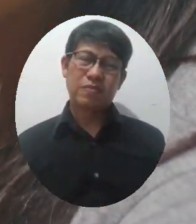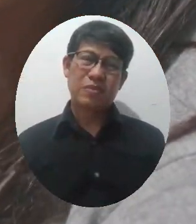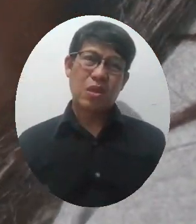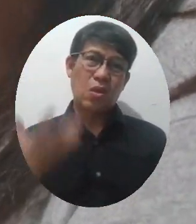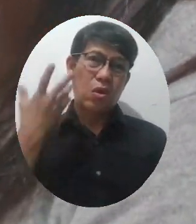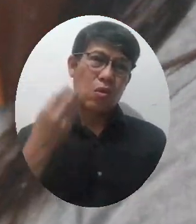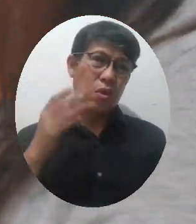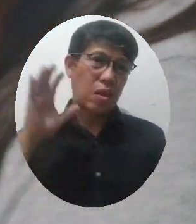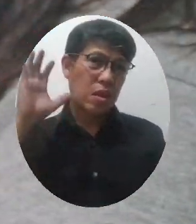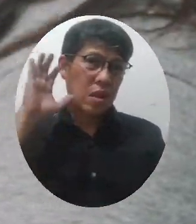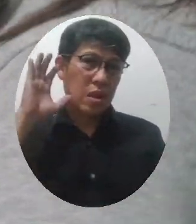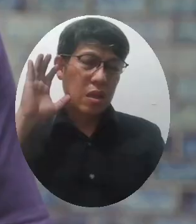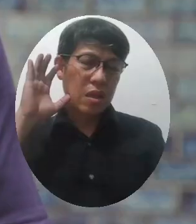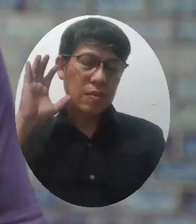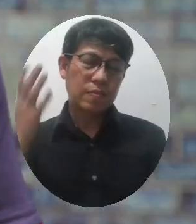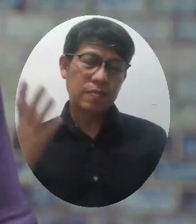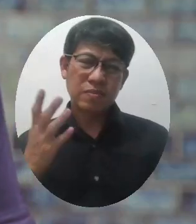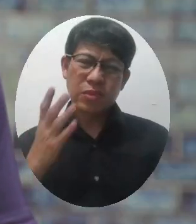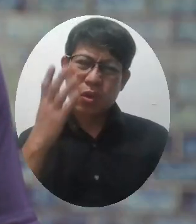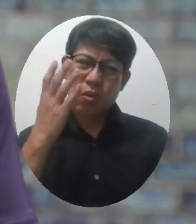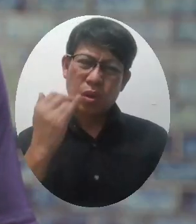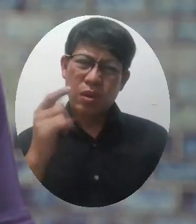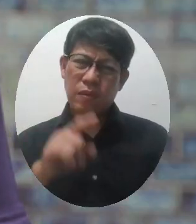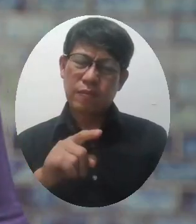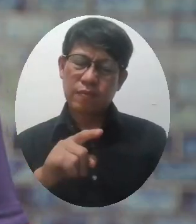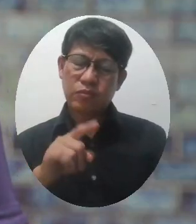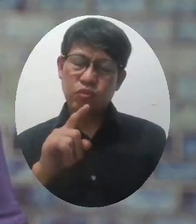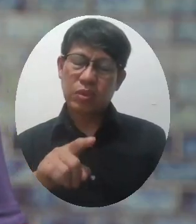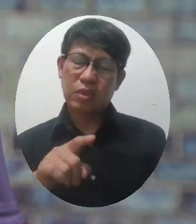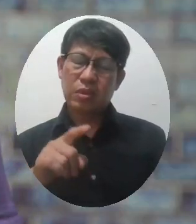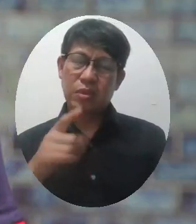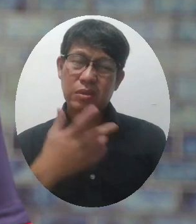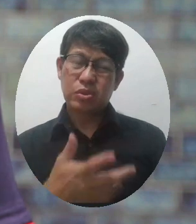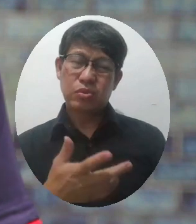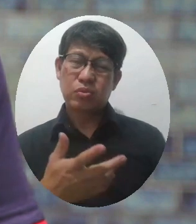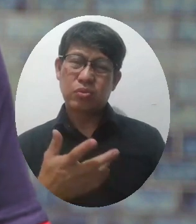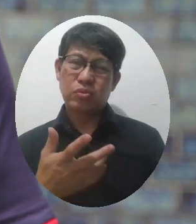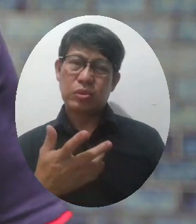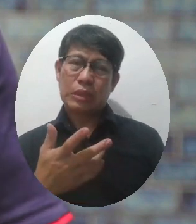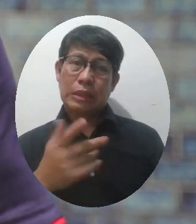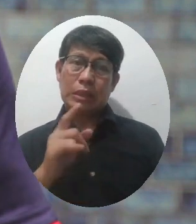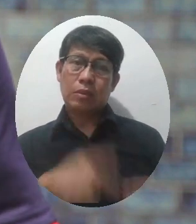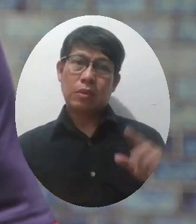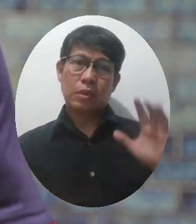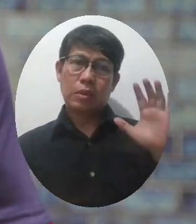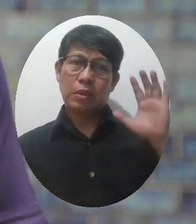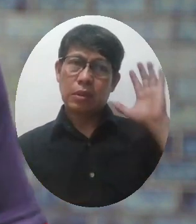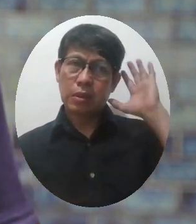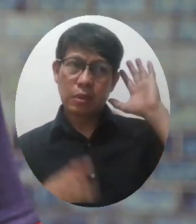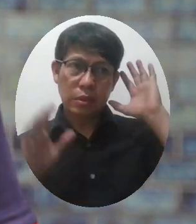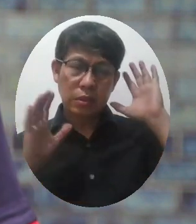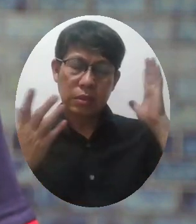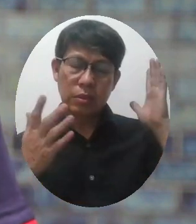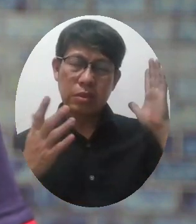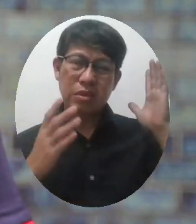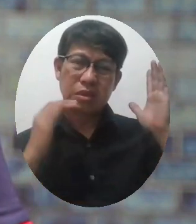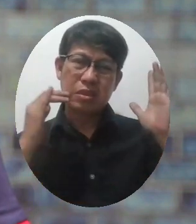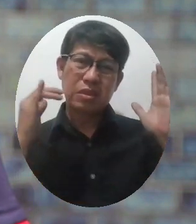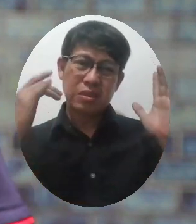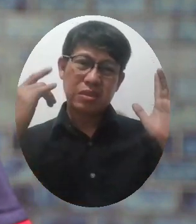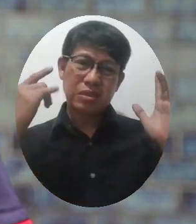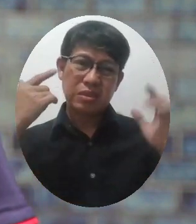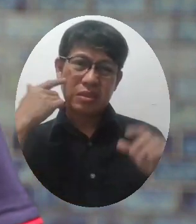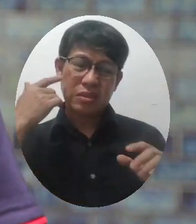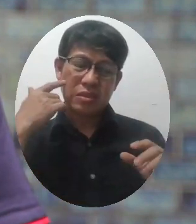Ang pagkawala ng pandinig ng isang tao ay maaaring maka-apekto sa pakikitungo niya sa iba. Para